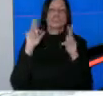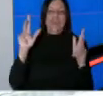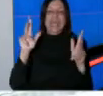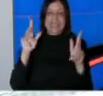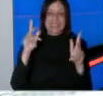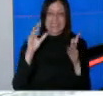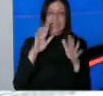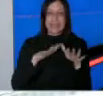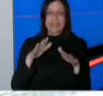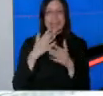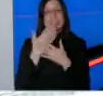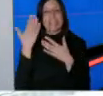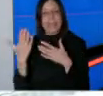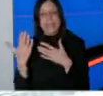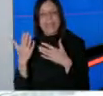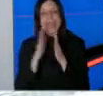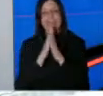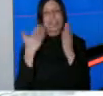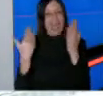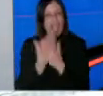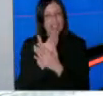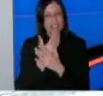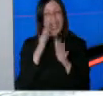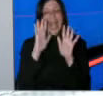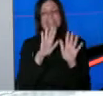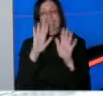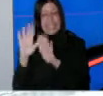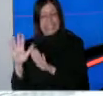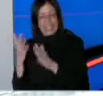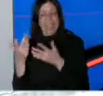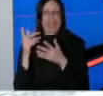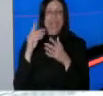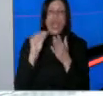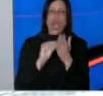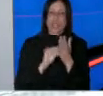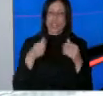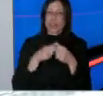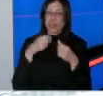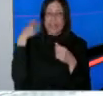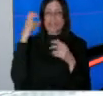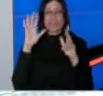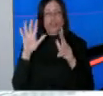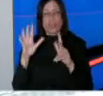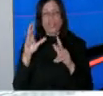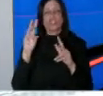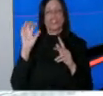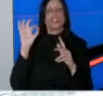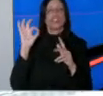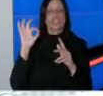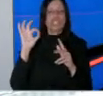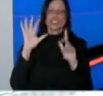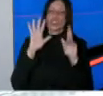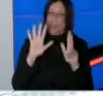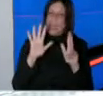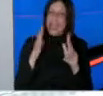מנדטים, ימינה ותקווה חדשה שתיהן על 10 מנדטים כל אחת, הרשימה המשותפת 8, ש"ס 8,